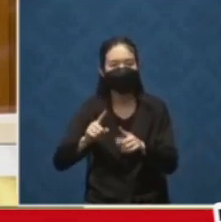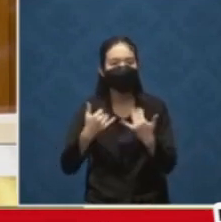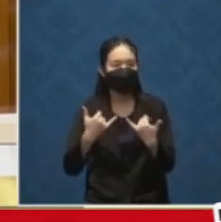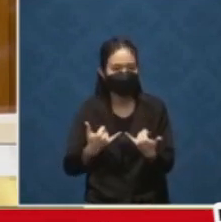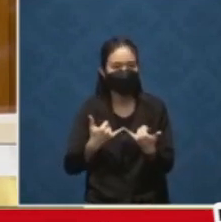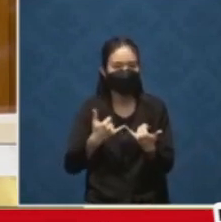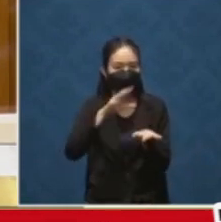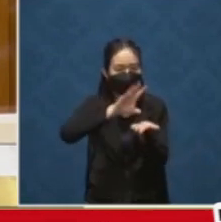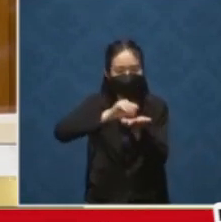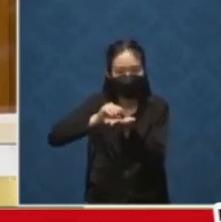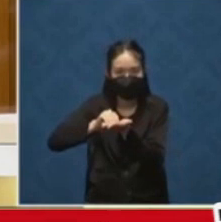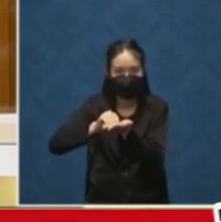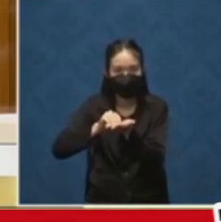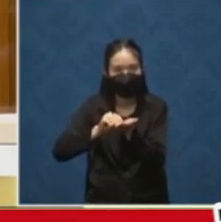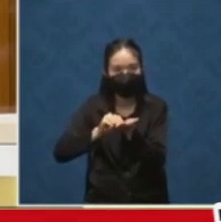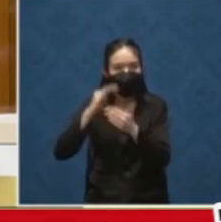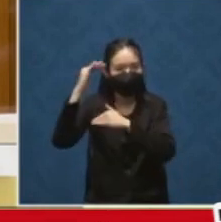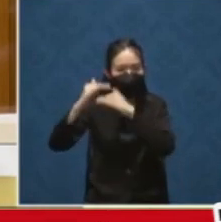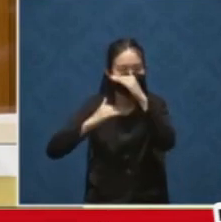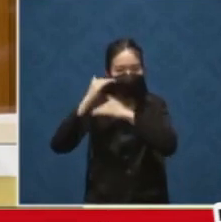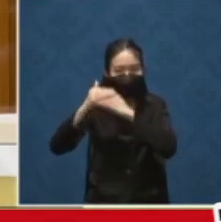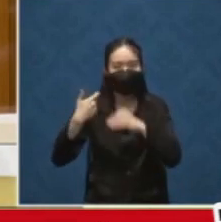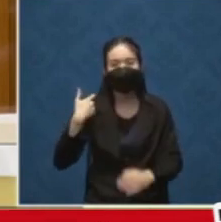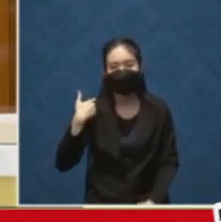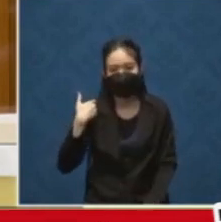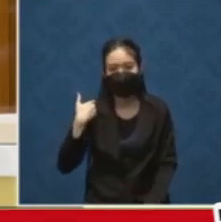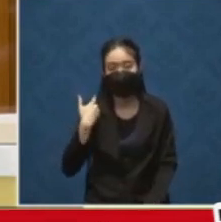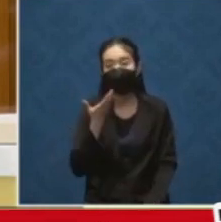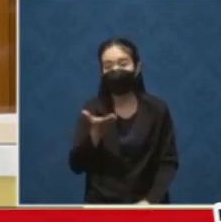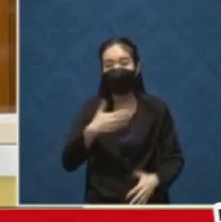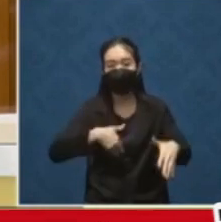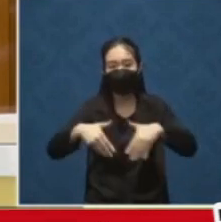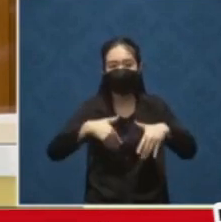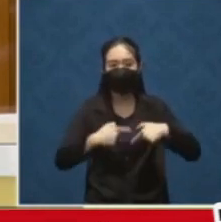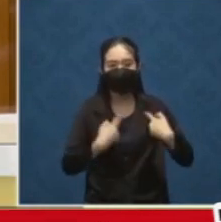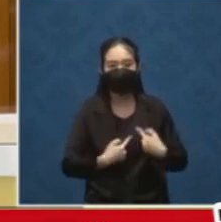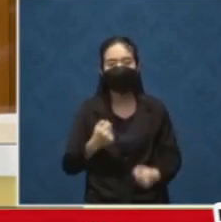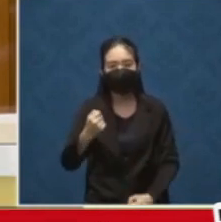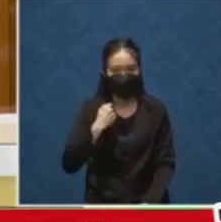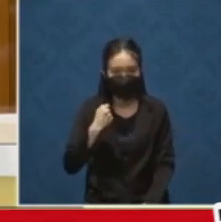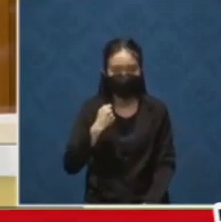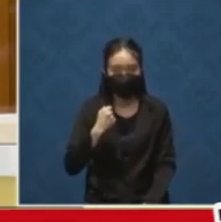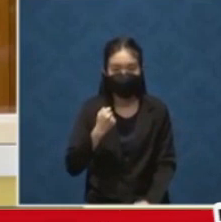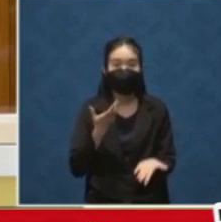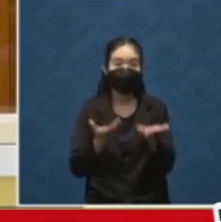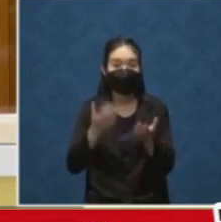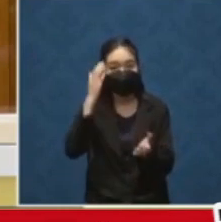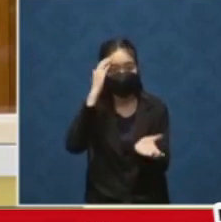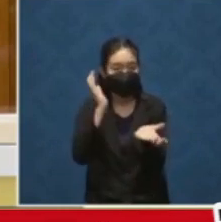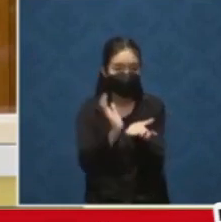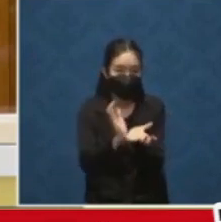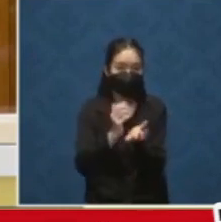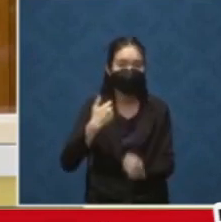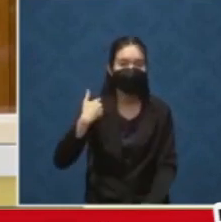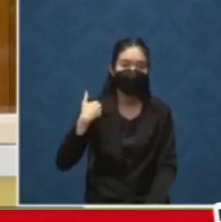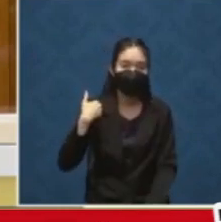k kว่าพัฒนาไปมากกว่าในดทยที่ผ่านมาผมตรนี้ก็ถอว พเหด